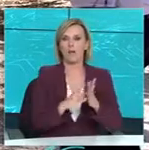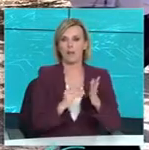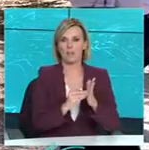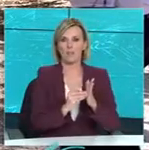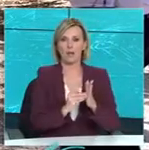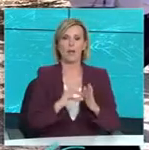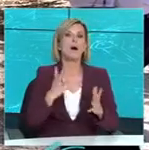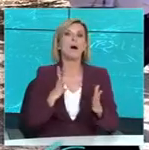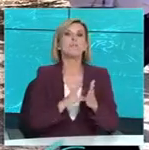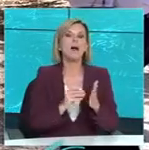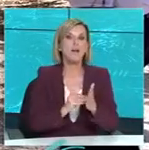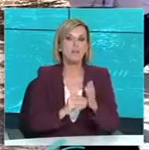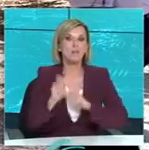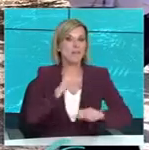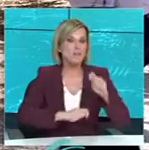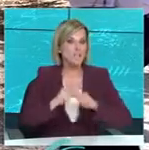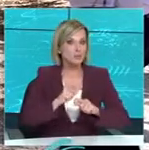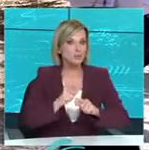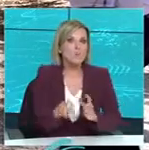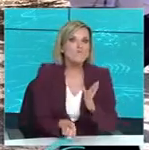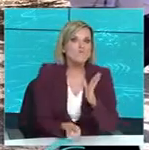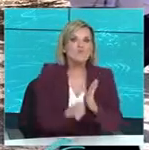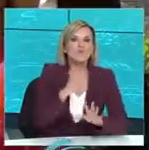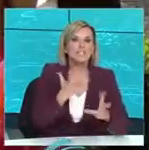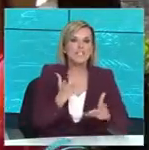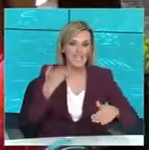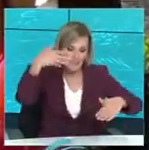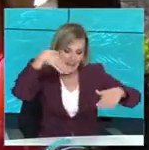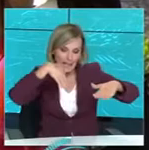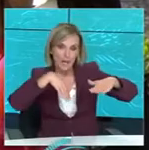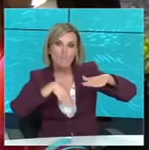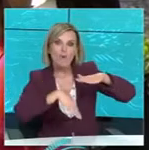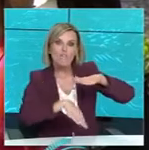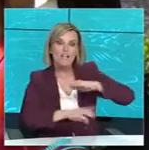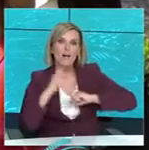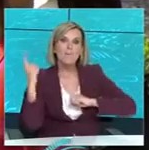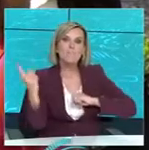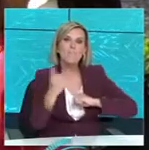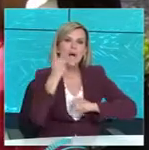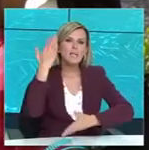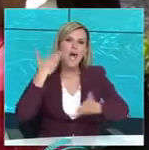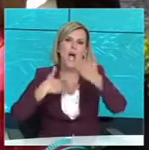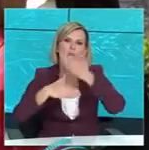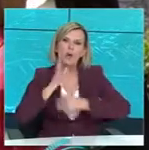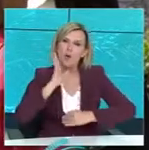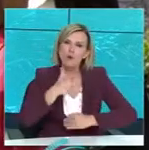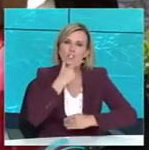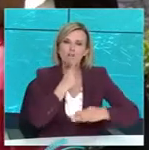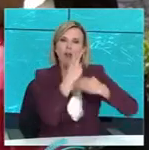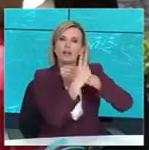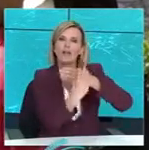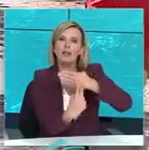όπως υποβρύχιων πάρκων, οι οποίοι ενισχύουν το θαλάσσιο προϊόν. Όλοι αυτοί οι πυλώνες έχουν ως στόχο